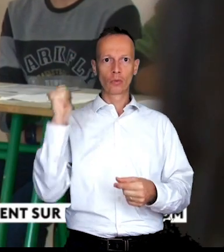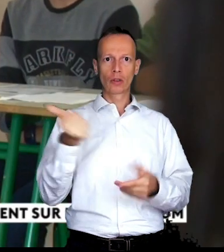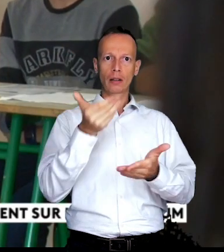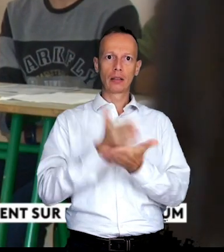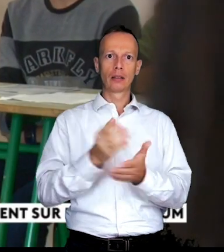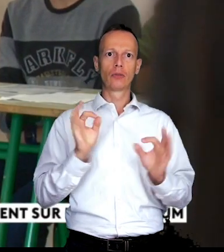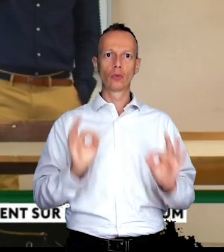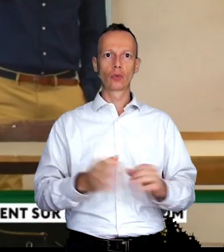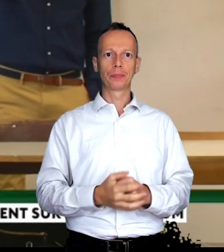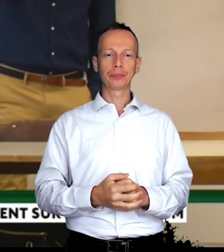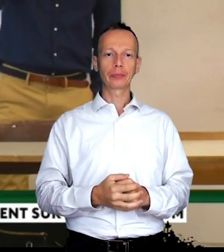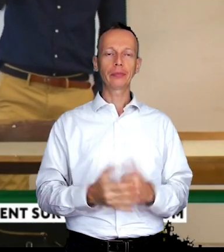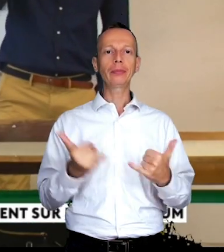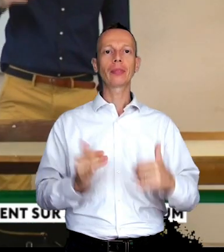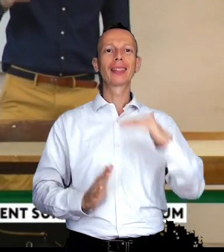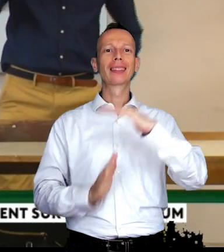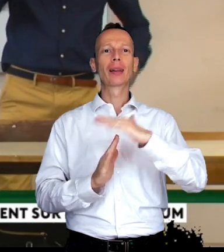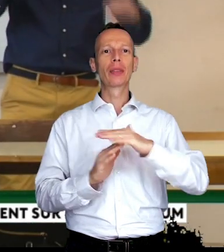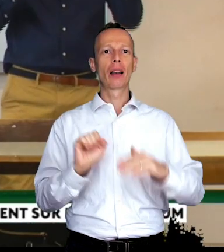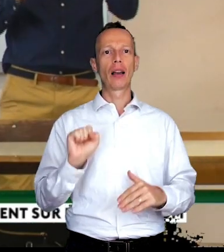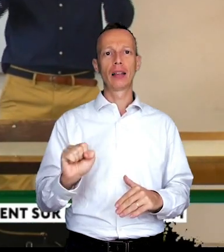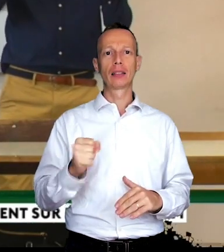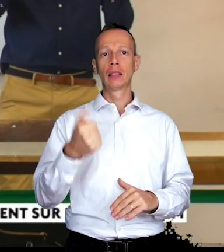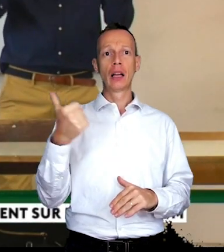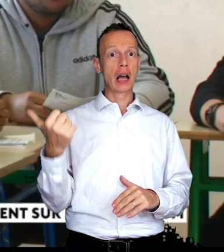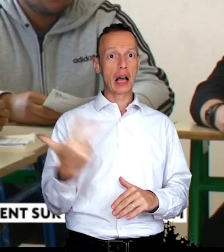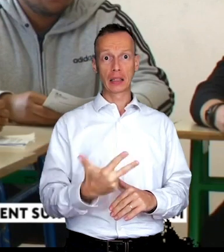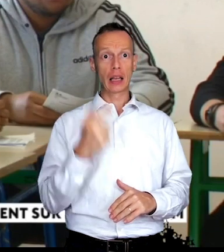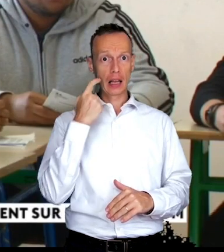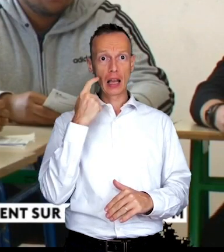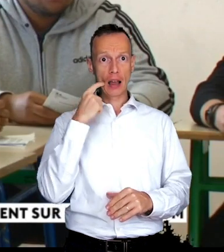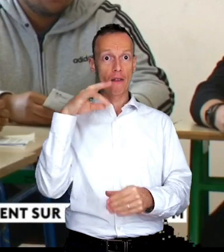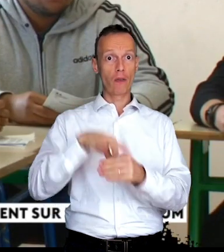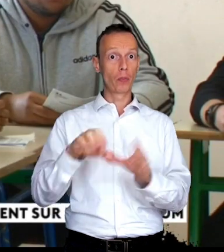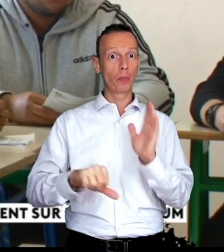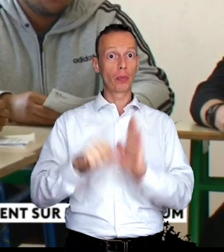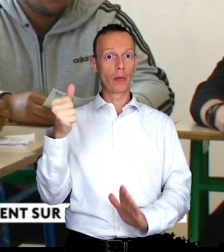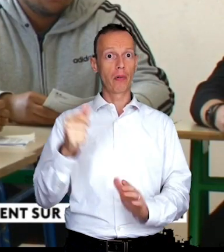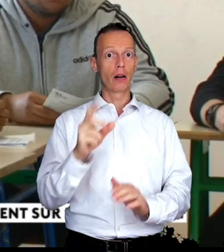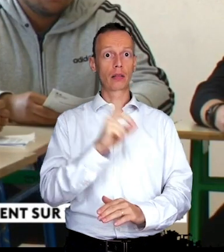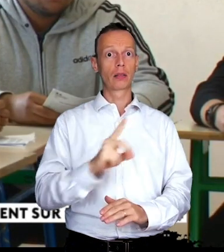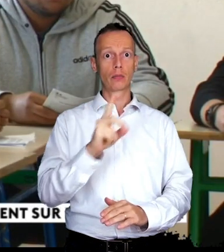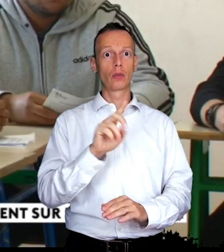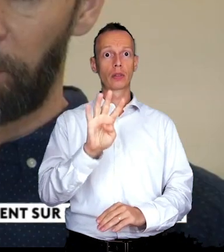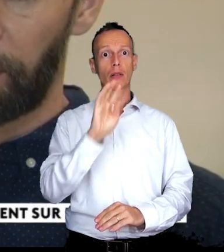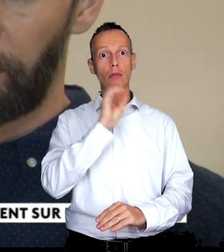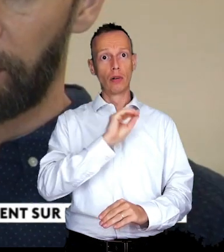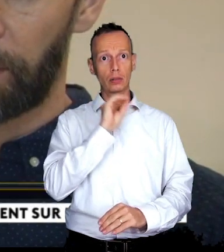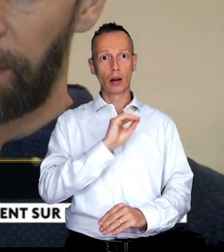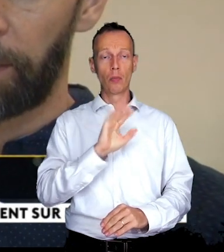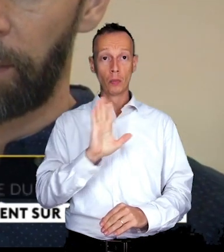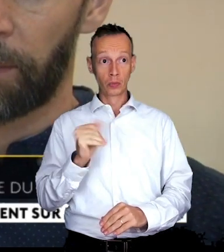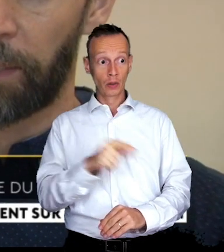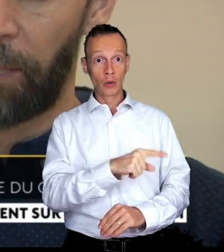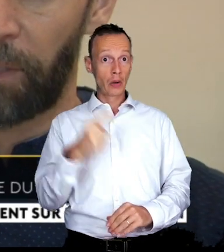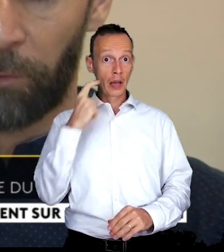vote de chacun, mais bien d'avoir des éléments de compréhension pour que tous puissent se forger leur propre opinion. Dans cette classe de terminale S,